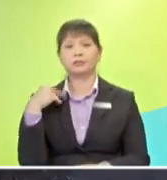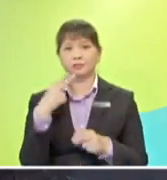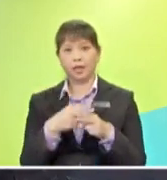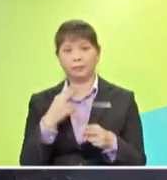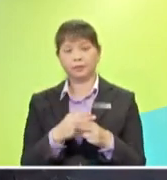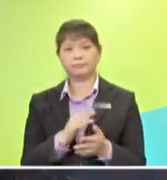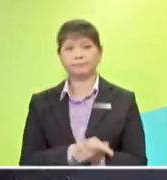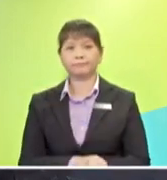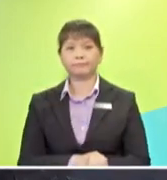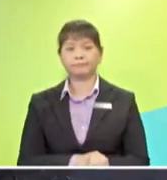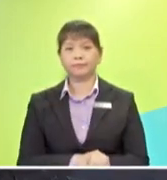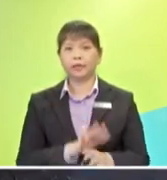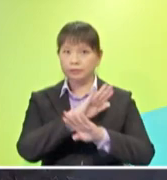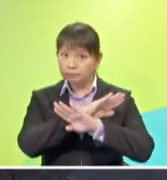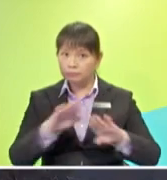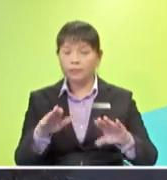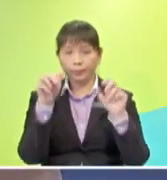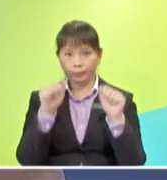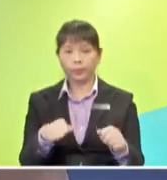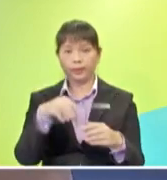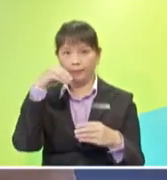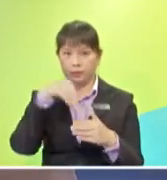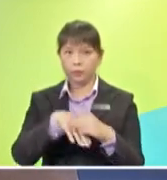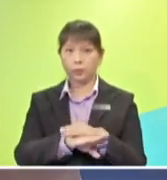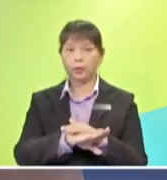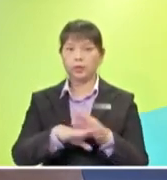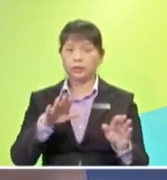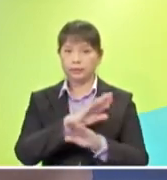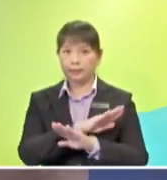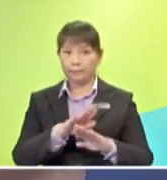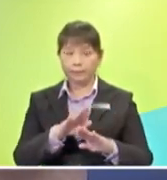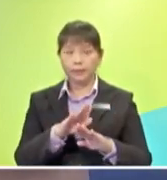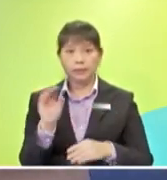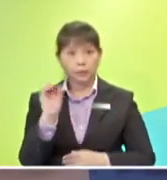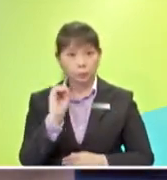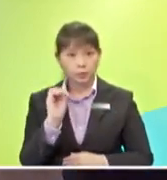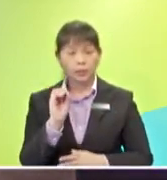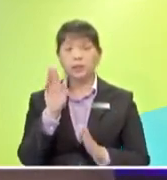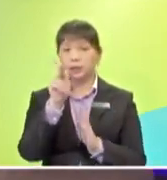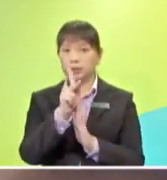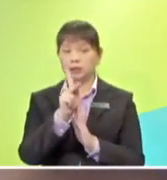lagi tidak boleh masuk tanpa kebenaran guru kenapa